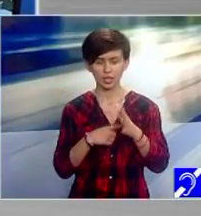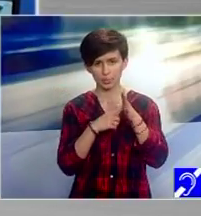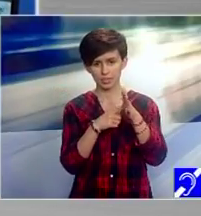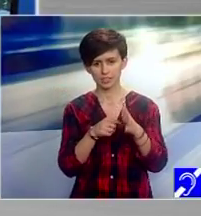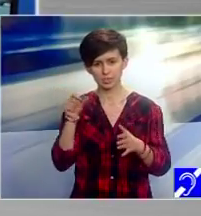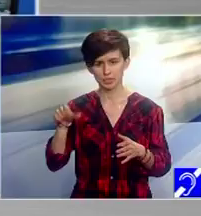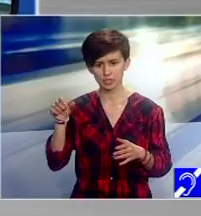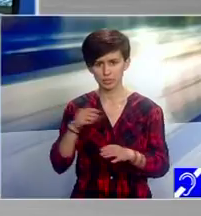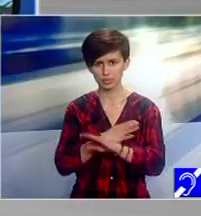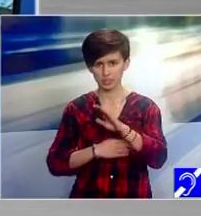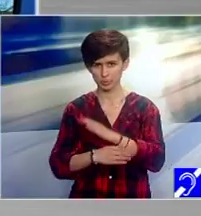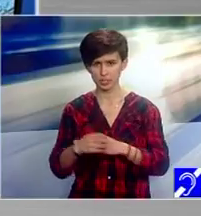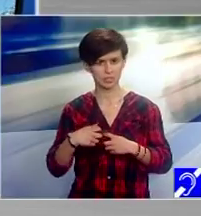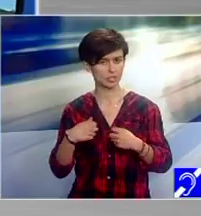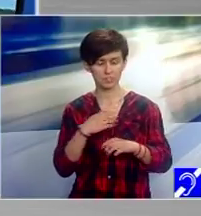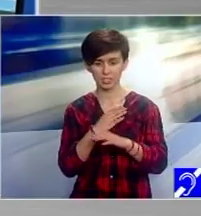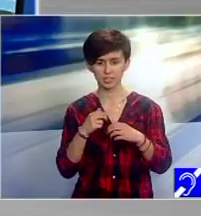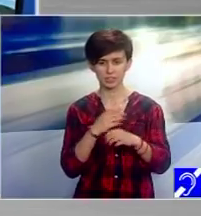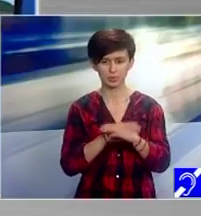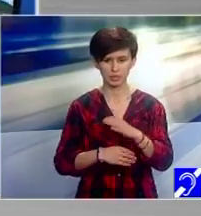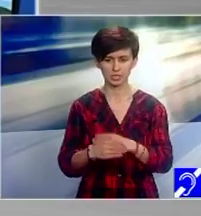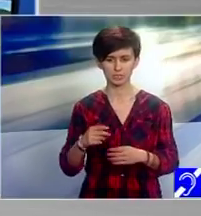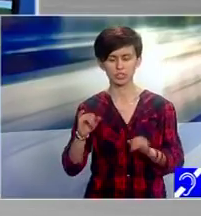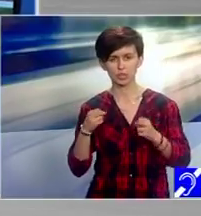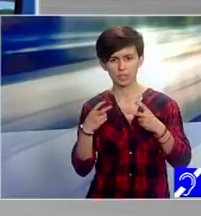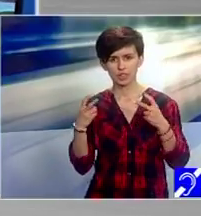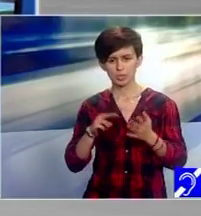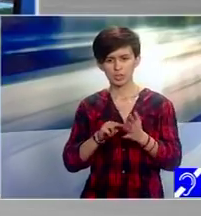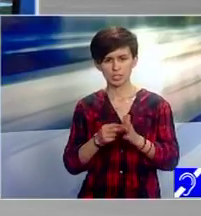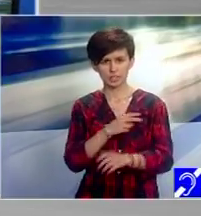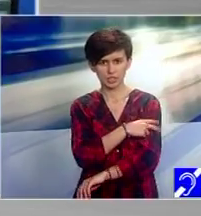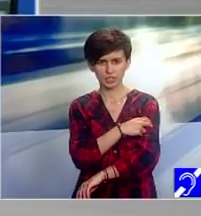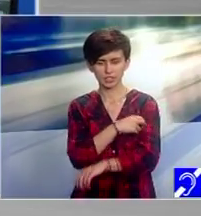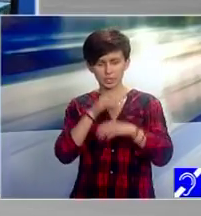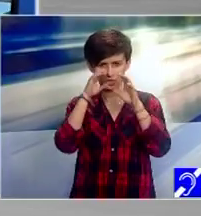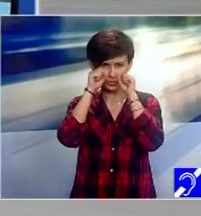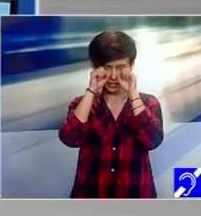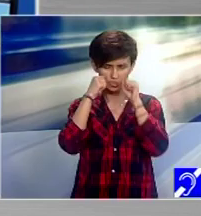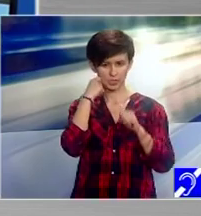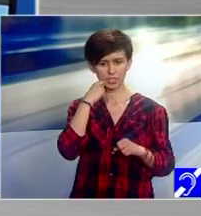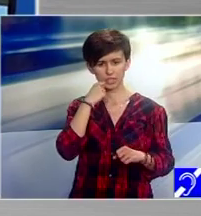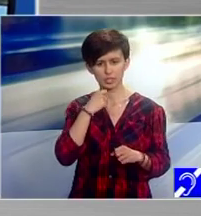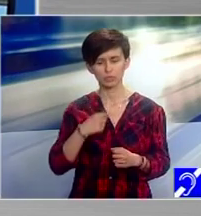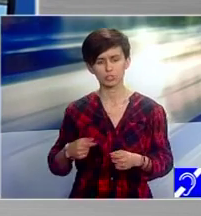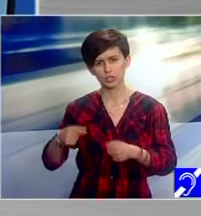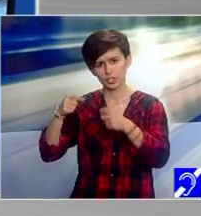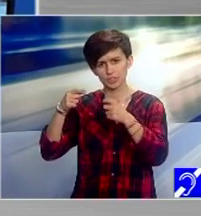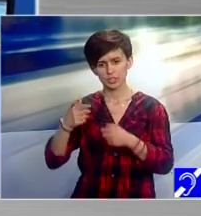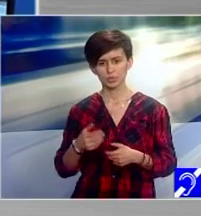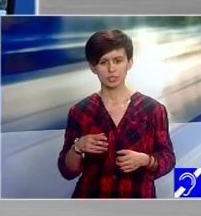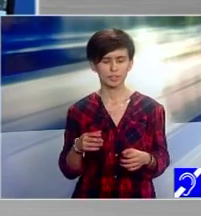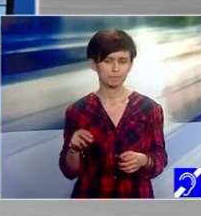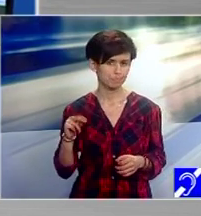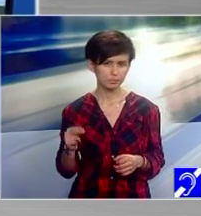ediția de astăzi a emisiunii noastre. Un eveniment organizat de către Liceul Special pentru Deficienți de Vedere din Cluj-Napoca, o instituție aparte